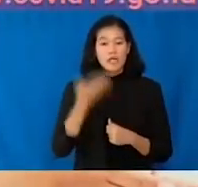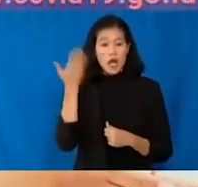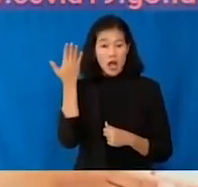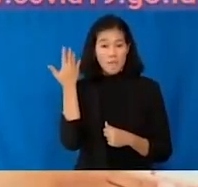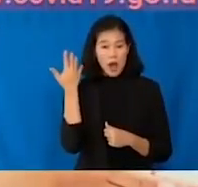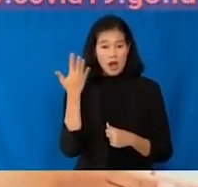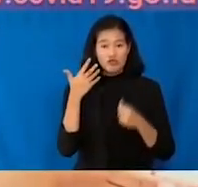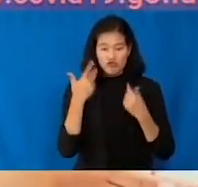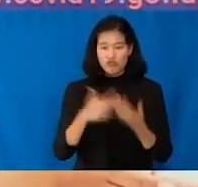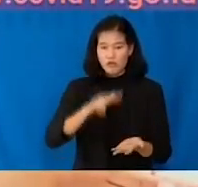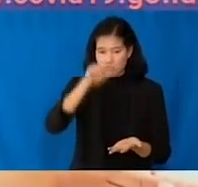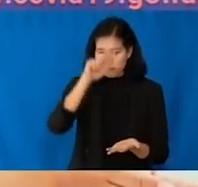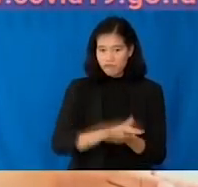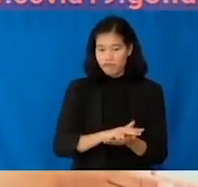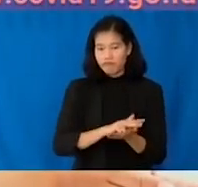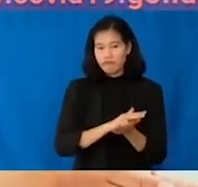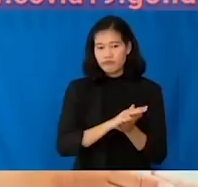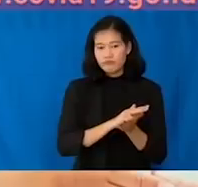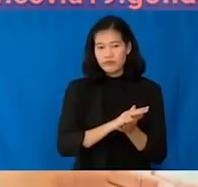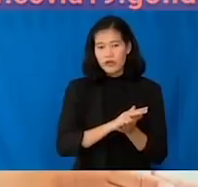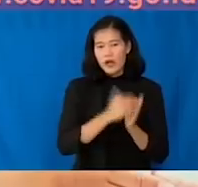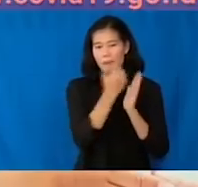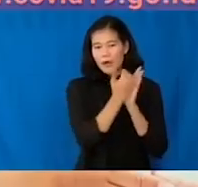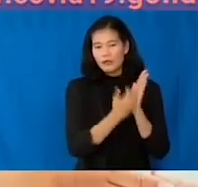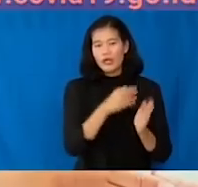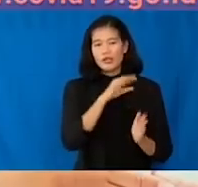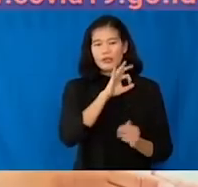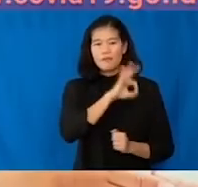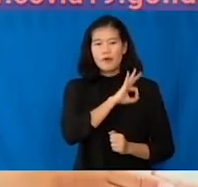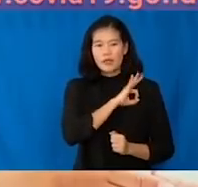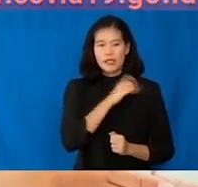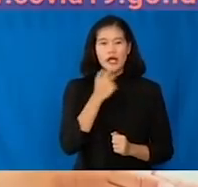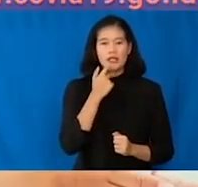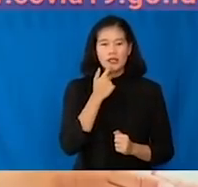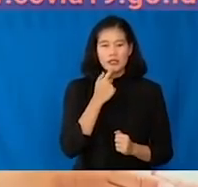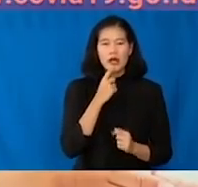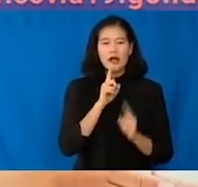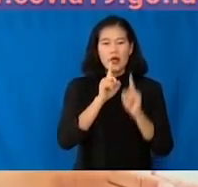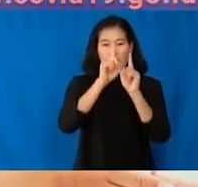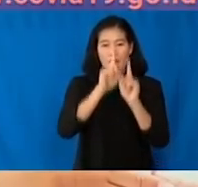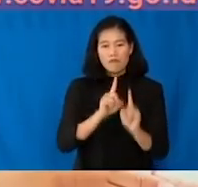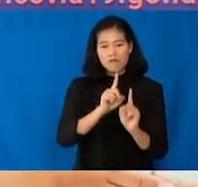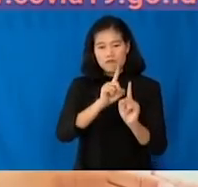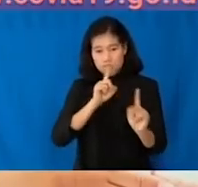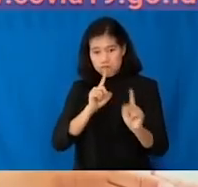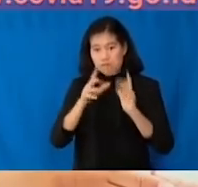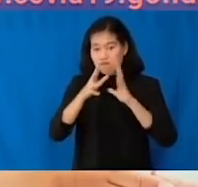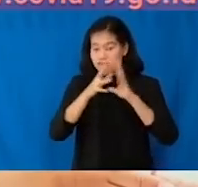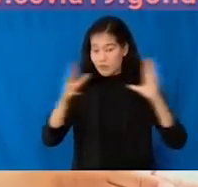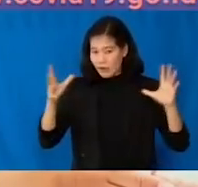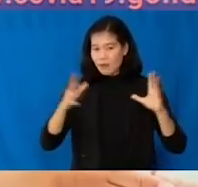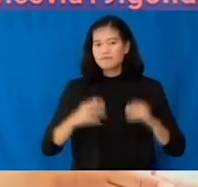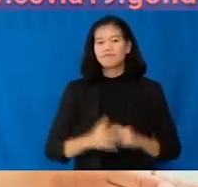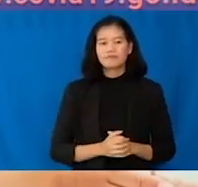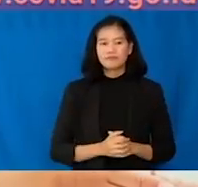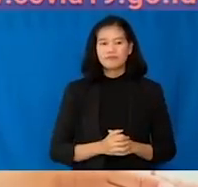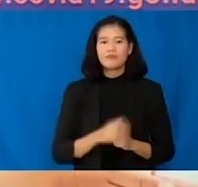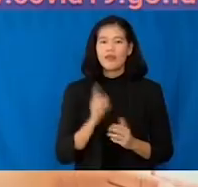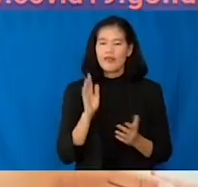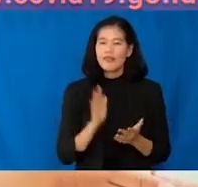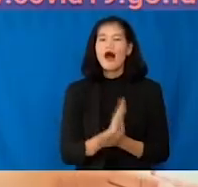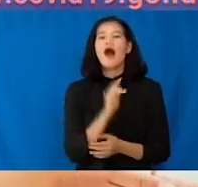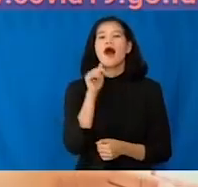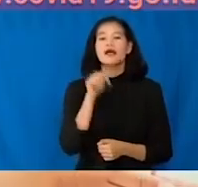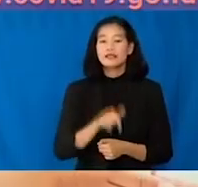berdasarkan Perpres 21 2020 tentang pembatasan sosial berskala besar ini adalah